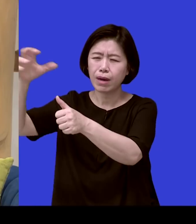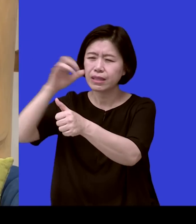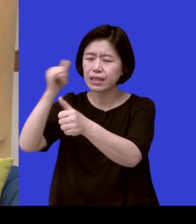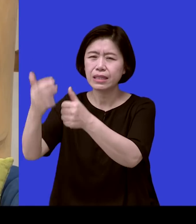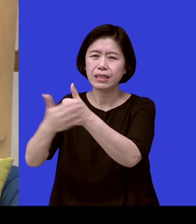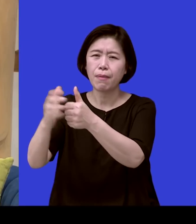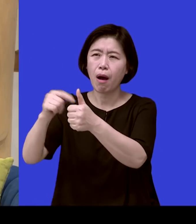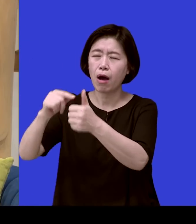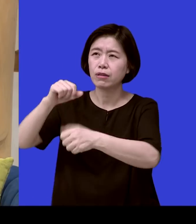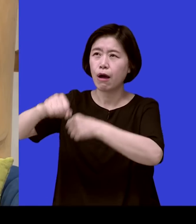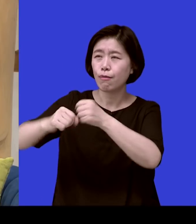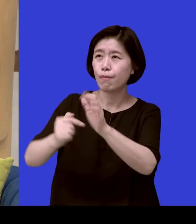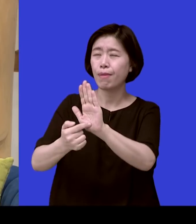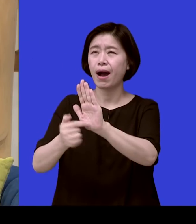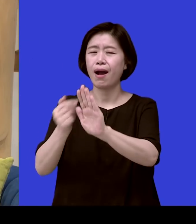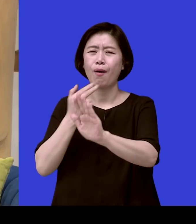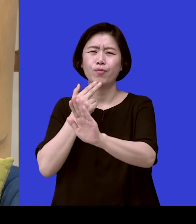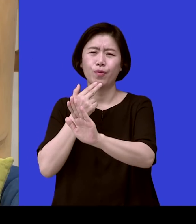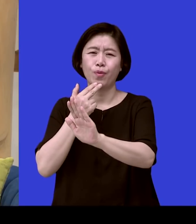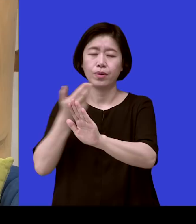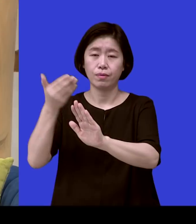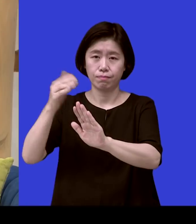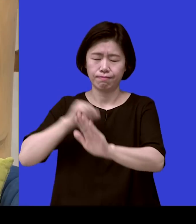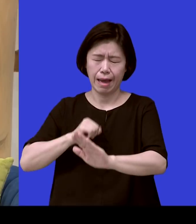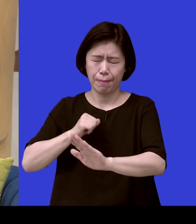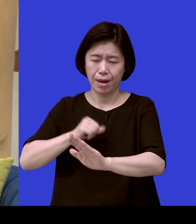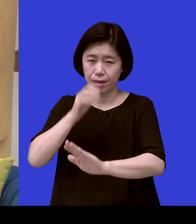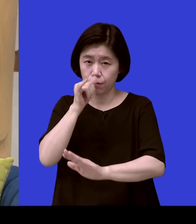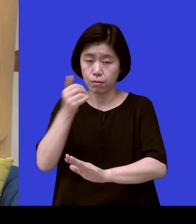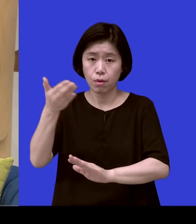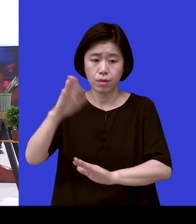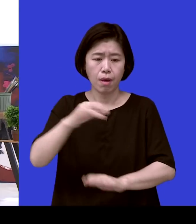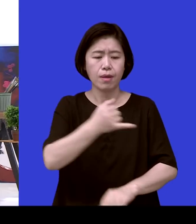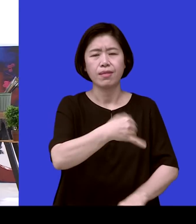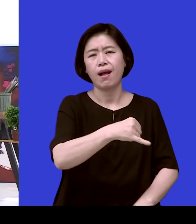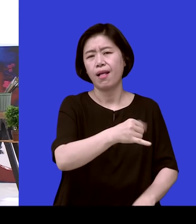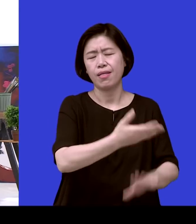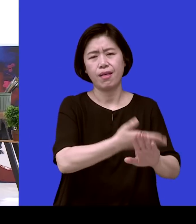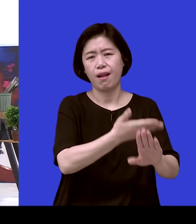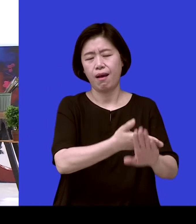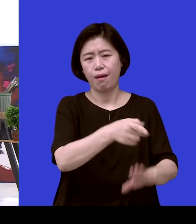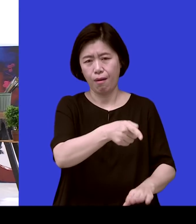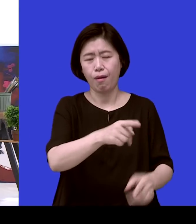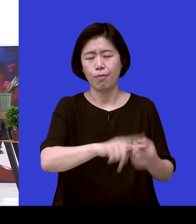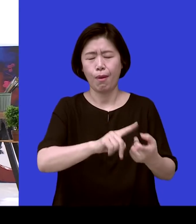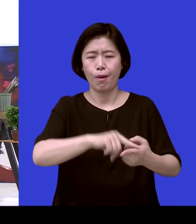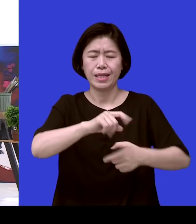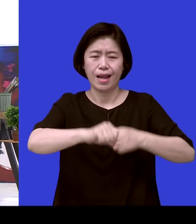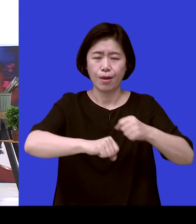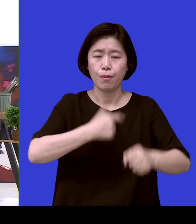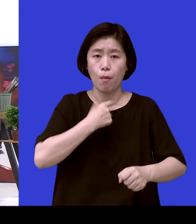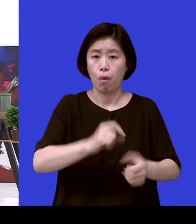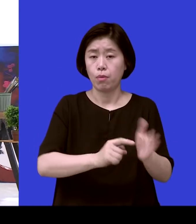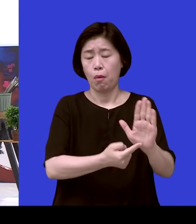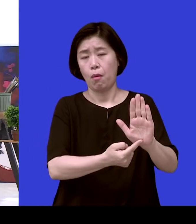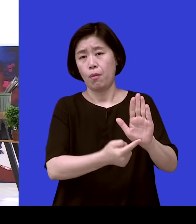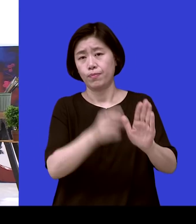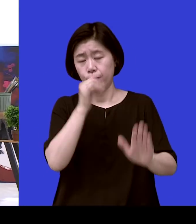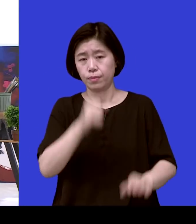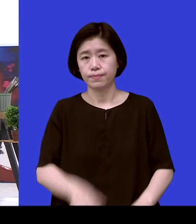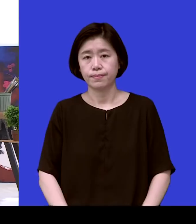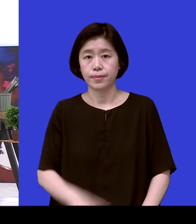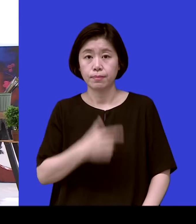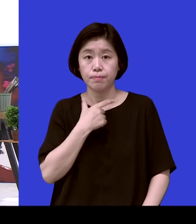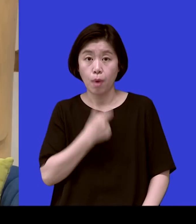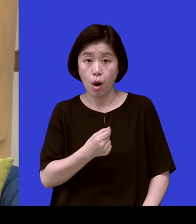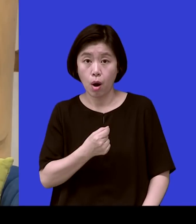얼마나 강한지요. 네. 자고 싶을 땐 학교 갈 시간인데도 자야 되고요. 아. 먹어야 될 때는 어떻게 해서든지